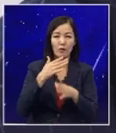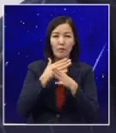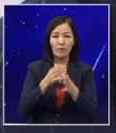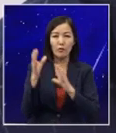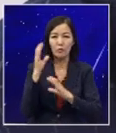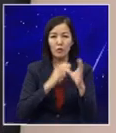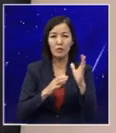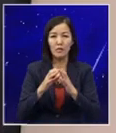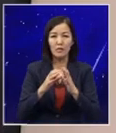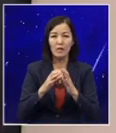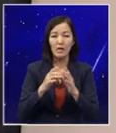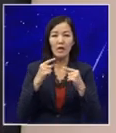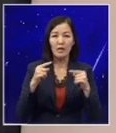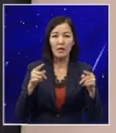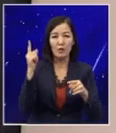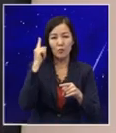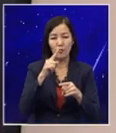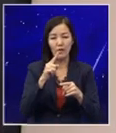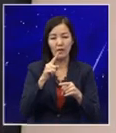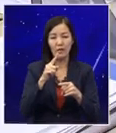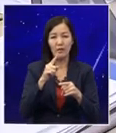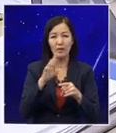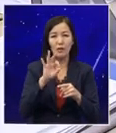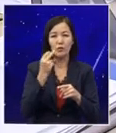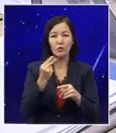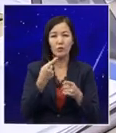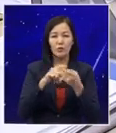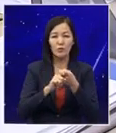студентам учиться коммуникабельности и умению взаимодействовать в социуме.